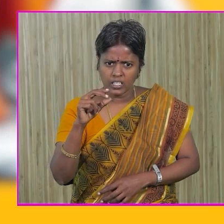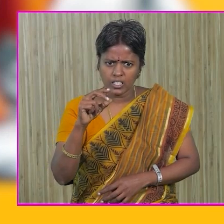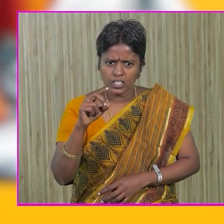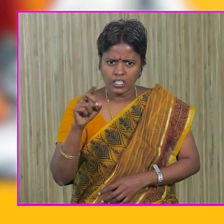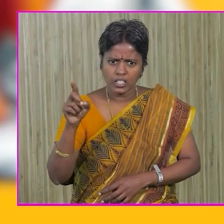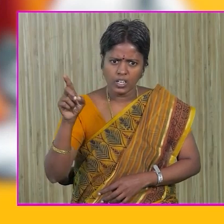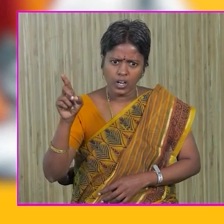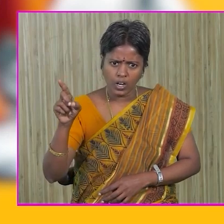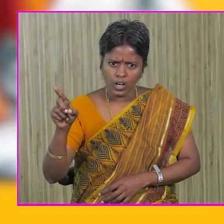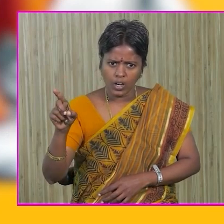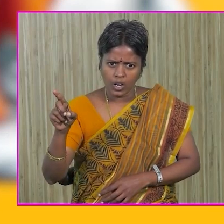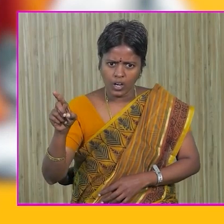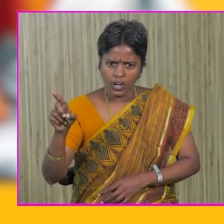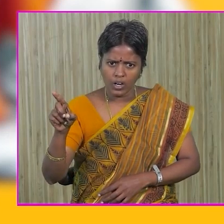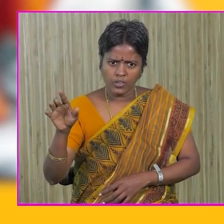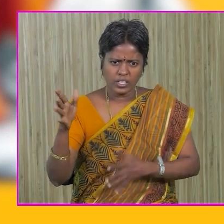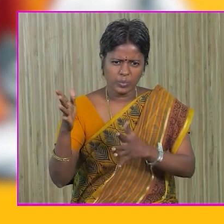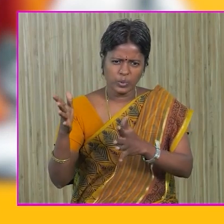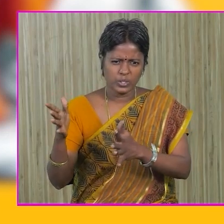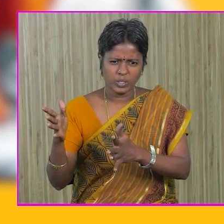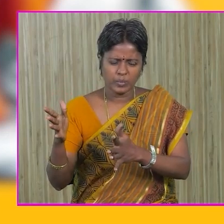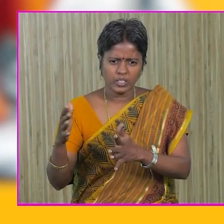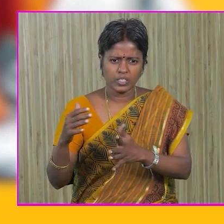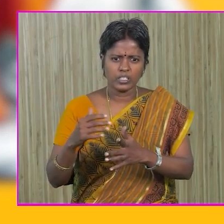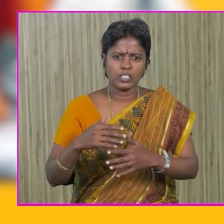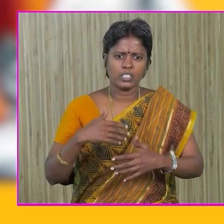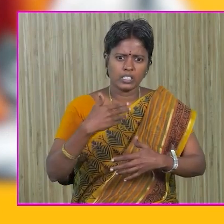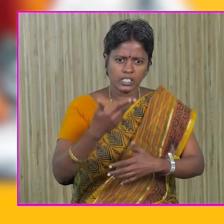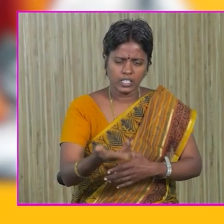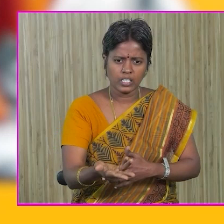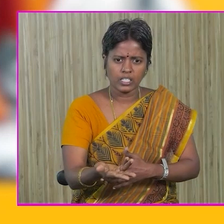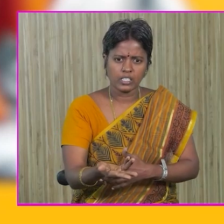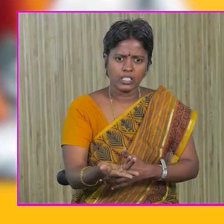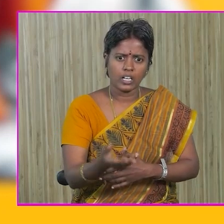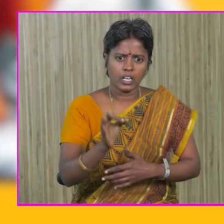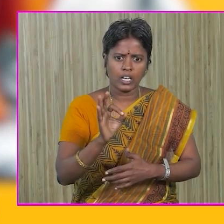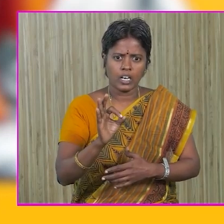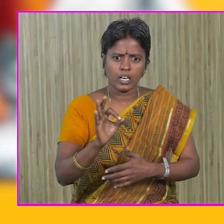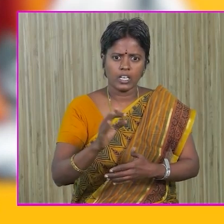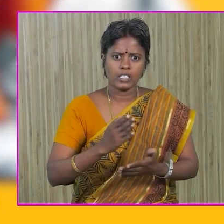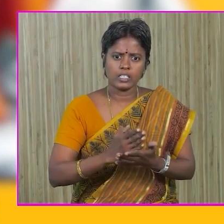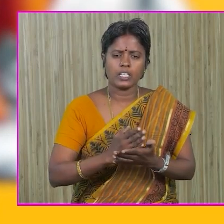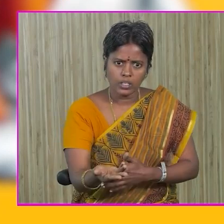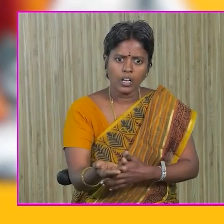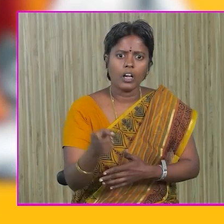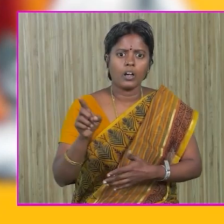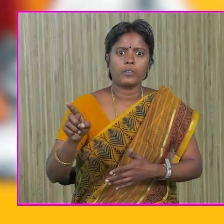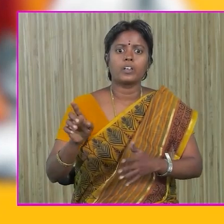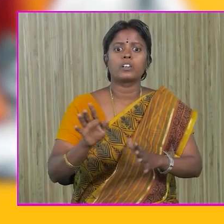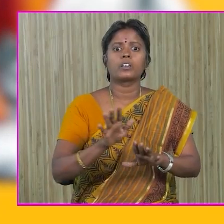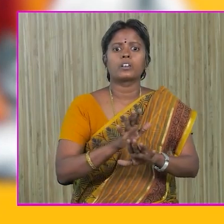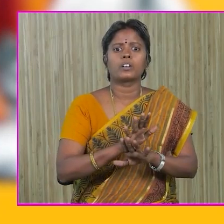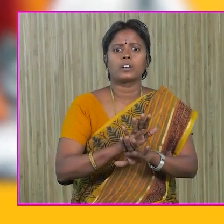பொருத்தமில்லாத ஒரு செயலை செய்வாராயின் எவ்வளவு அவர்கள் நல்ல செயல்களை செய்திருந்தாலும்